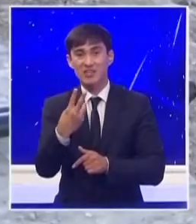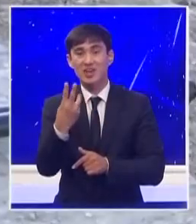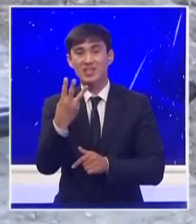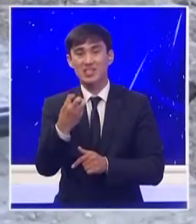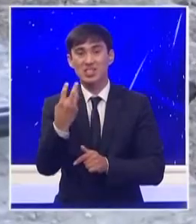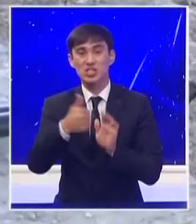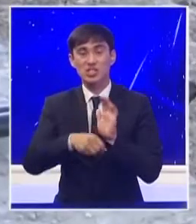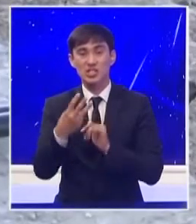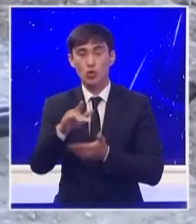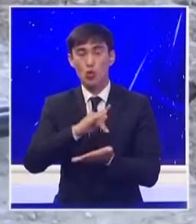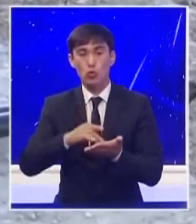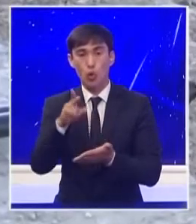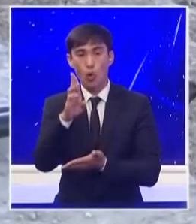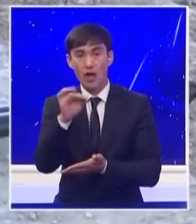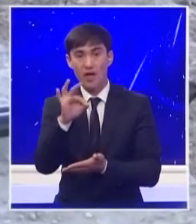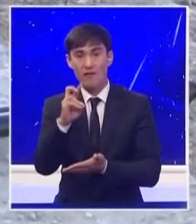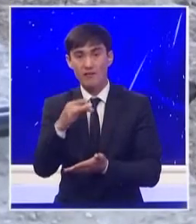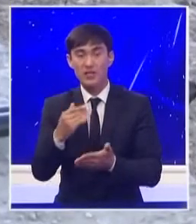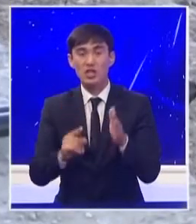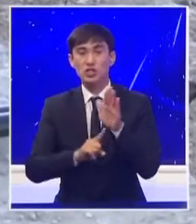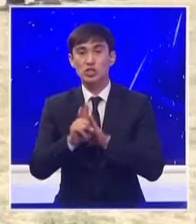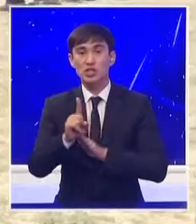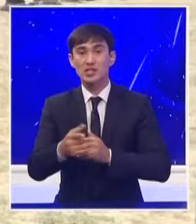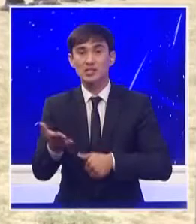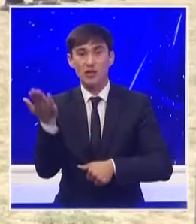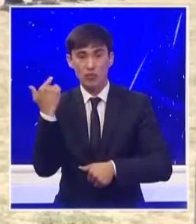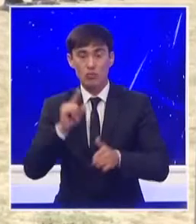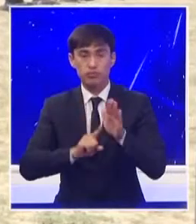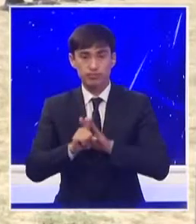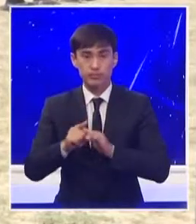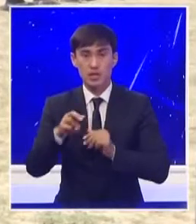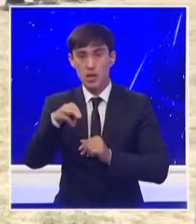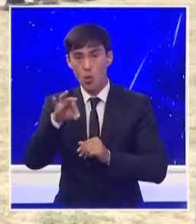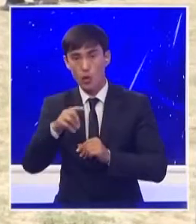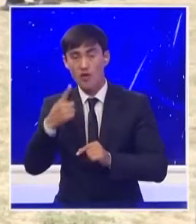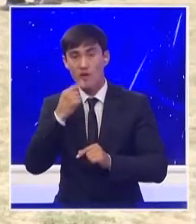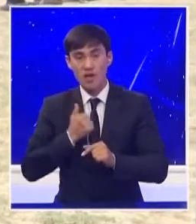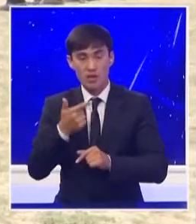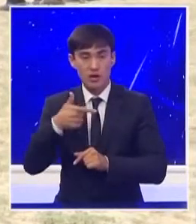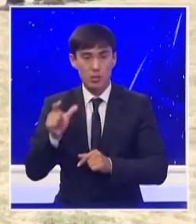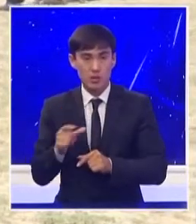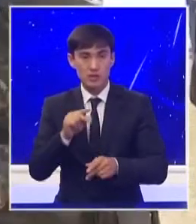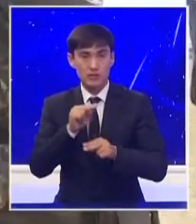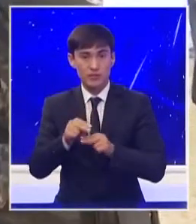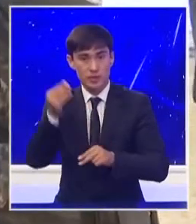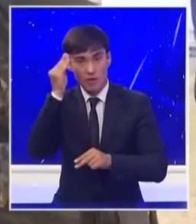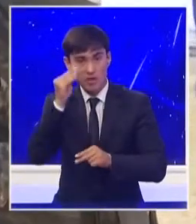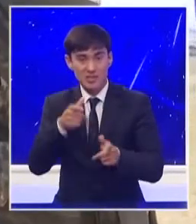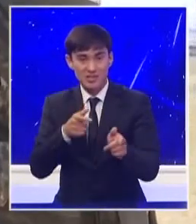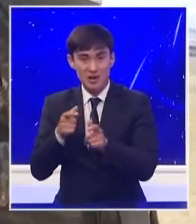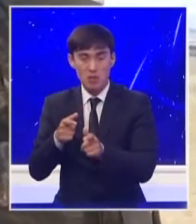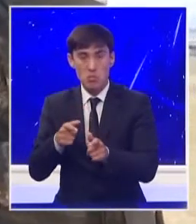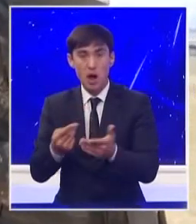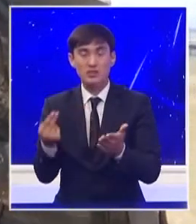города Конаев. А началась она с повторения когда-то уже полученных знаний с теоретической части военной грамотности. Навыки стрельбы бойцы